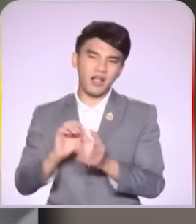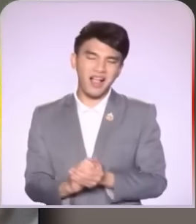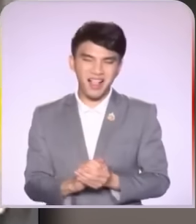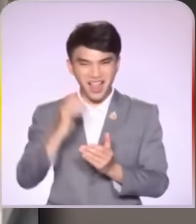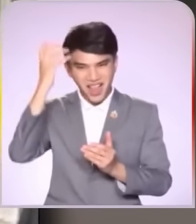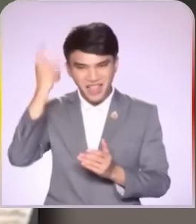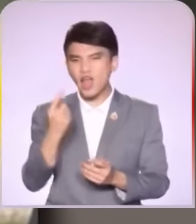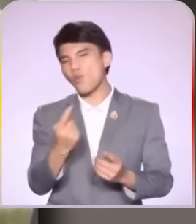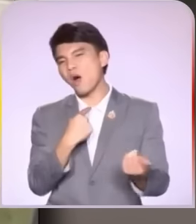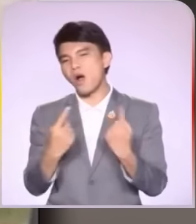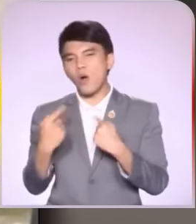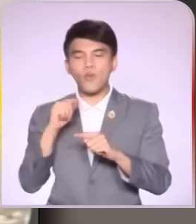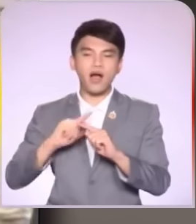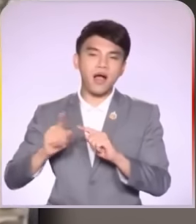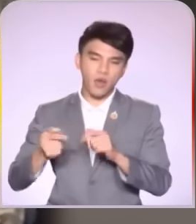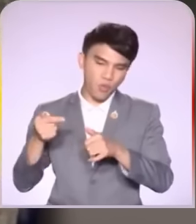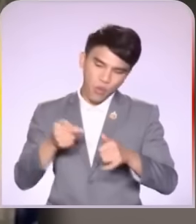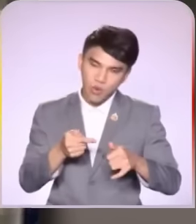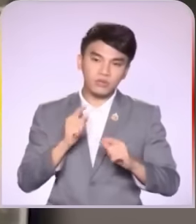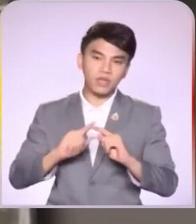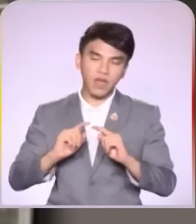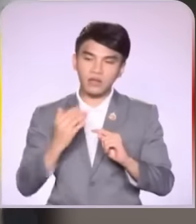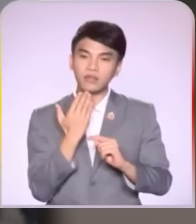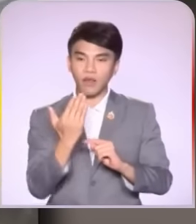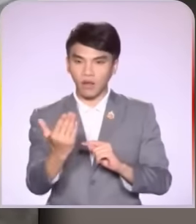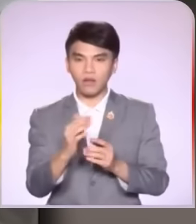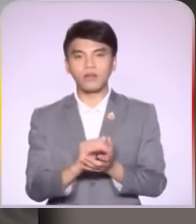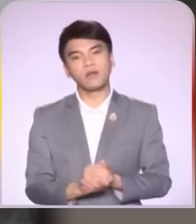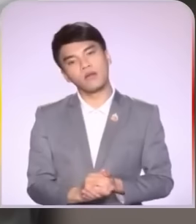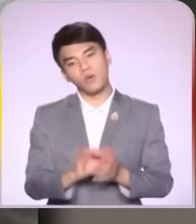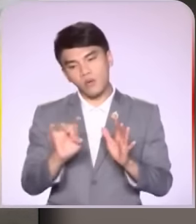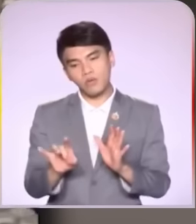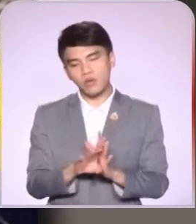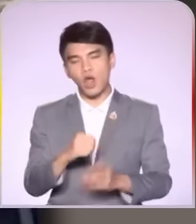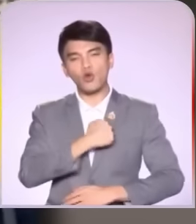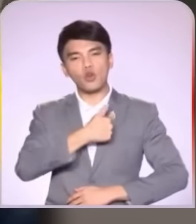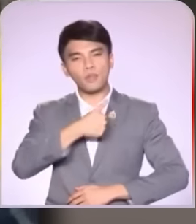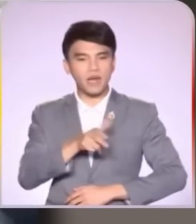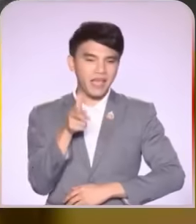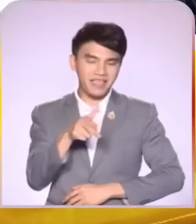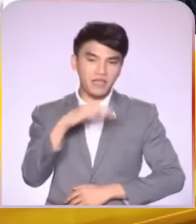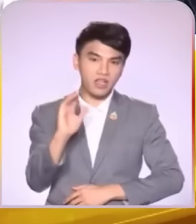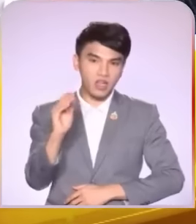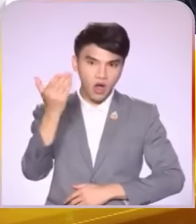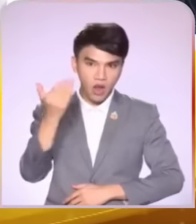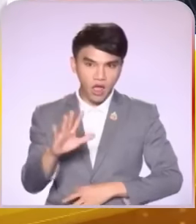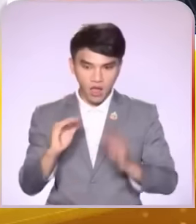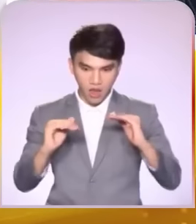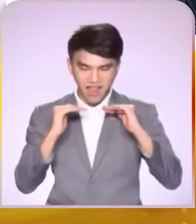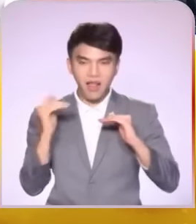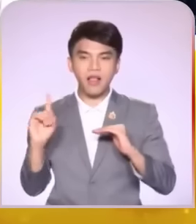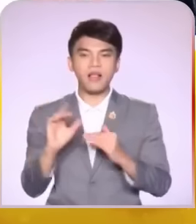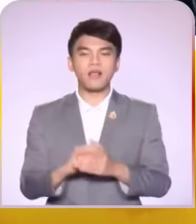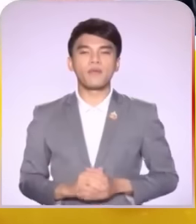ดขี่โดนด่าโดนข่มขู่โดนละรานมาตลอดถูกต้องไหมฮะจนสุดท้ายทนไม่ไหวแล้วก็ไปยิงเขาอีกฝั่งนึงว่